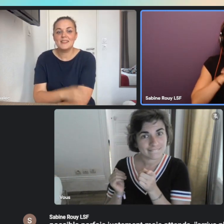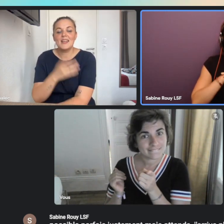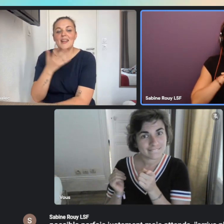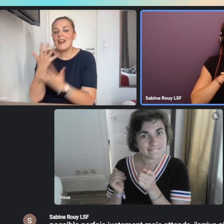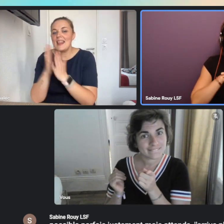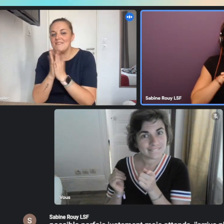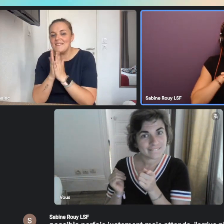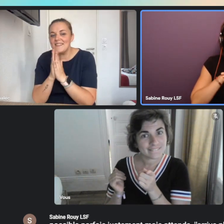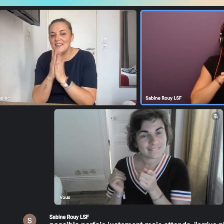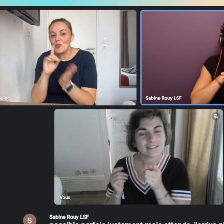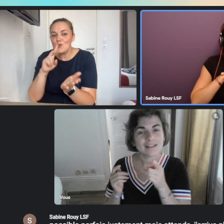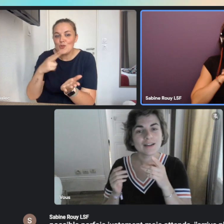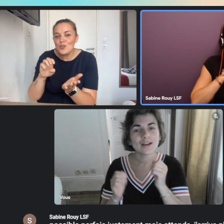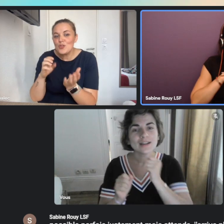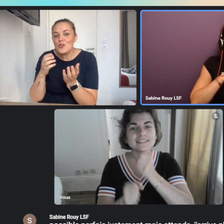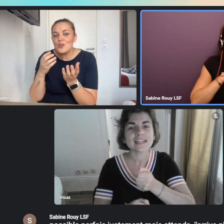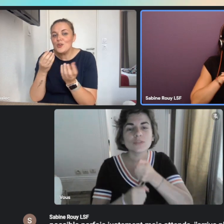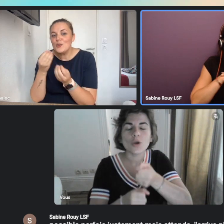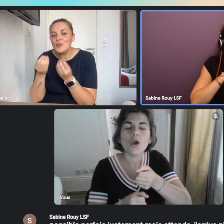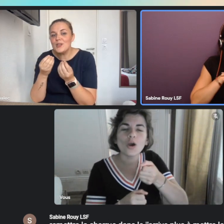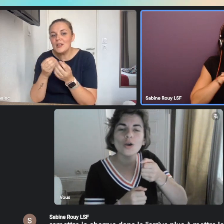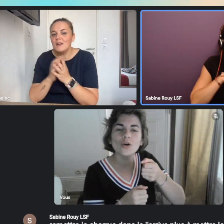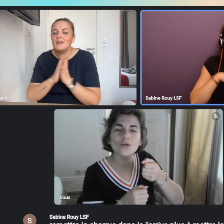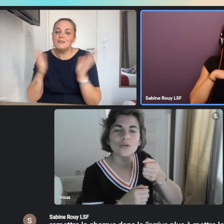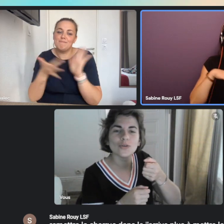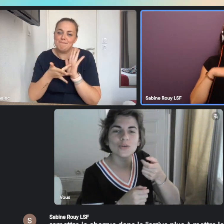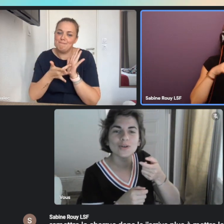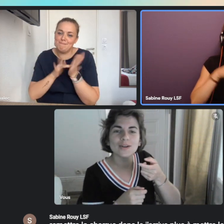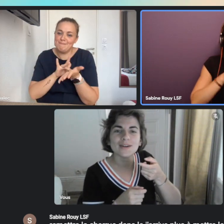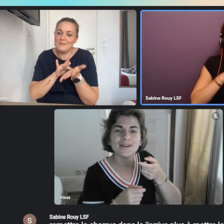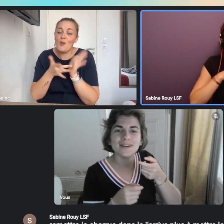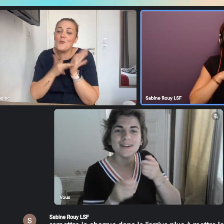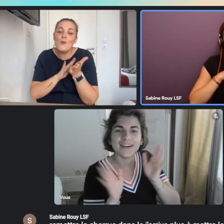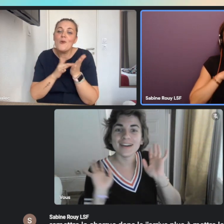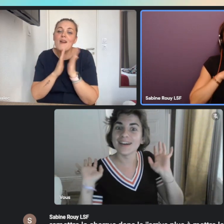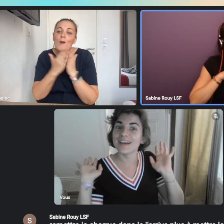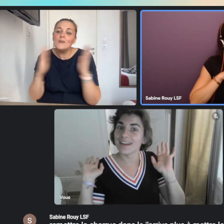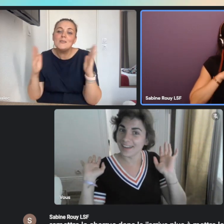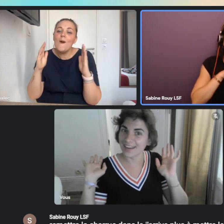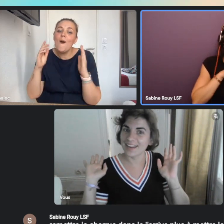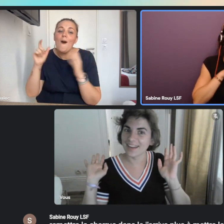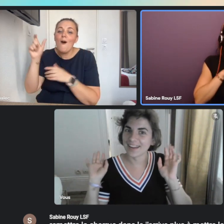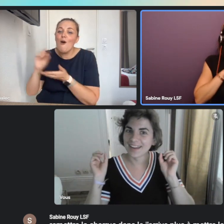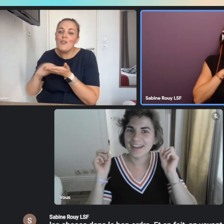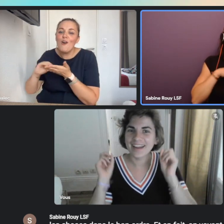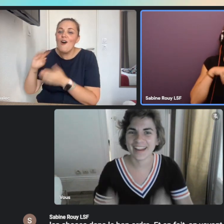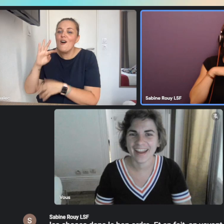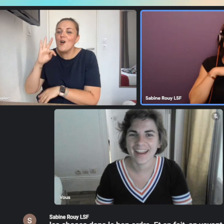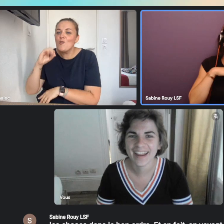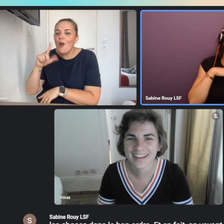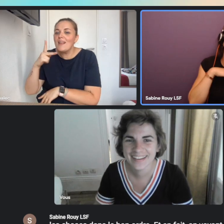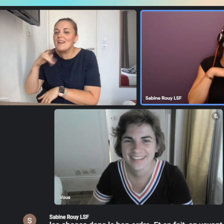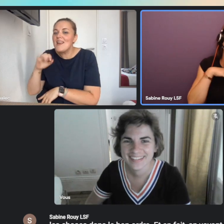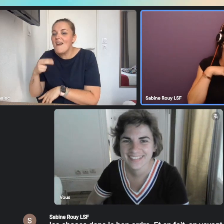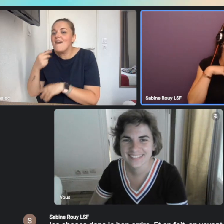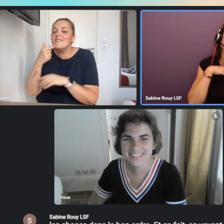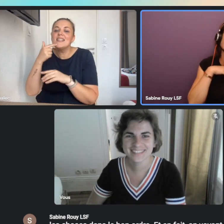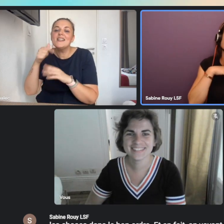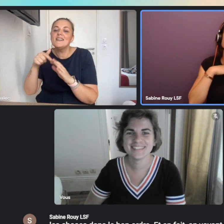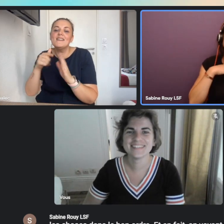livres? Quel livre? Dune ou non, Le Seigneur des Anneaux? Tout, bah oui, la totalité.